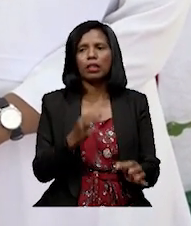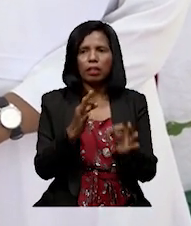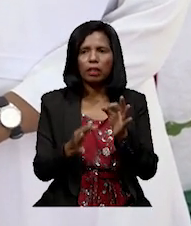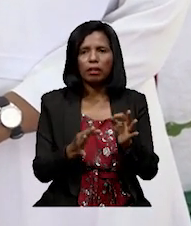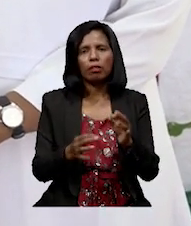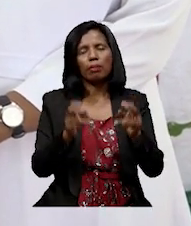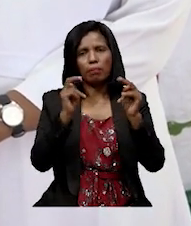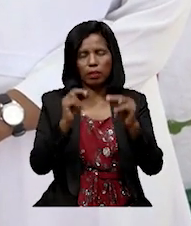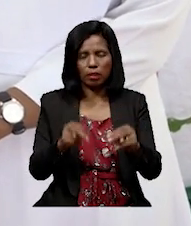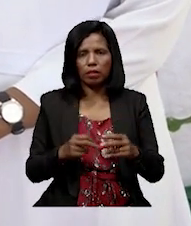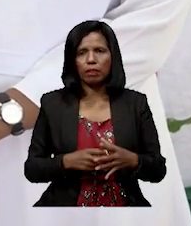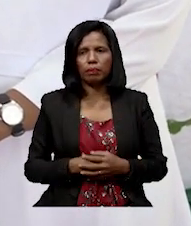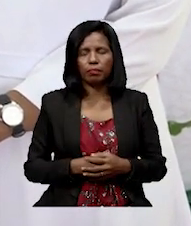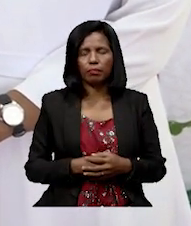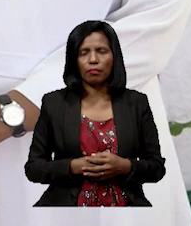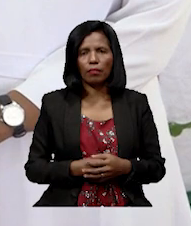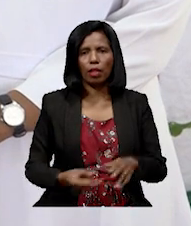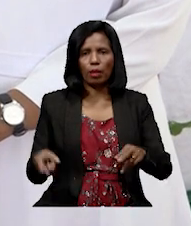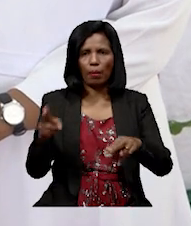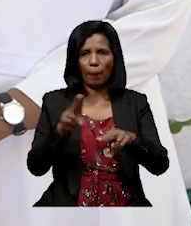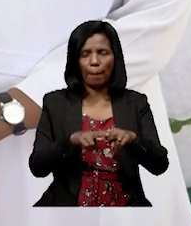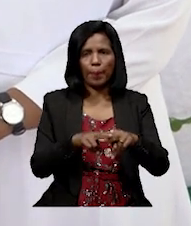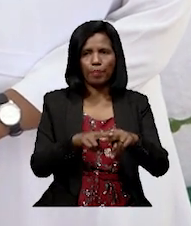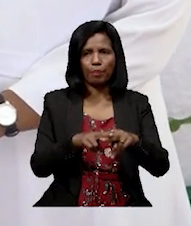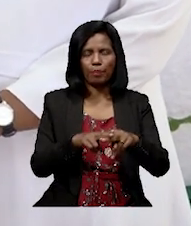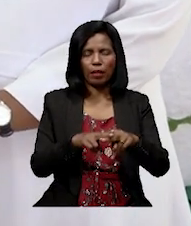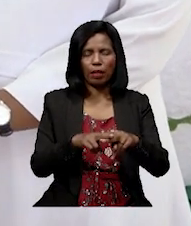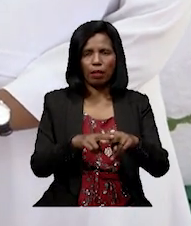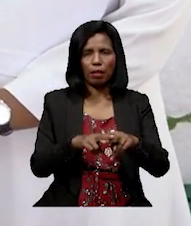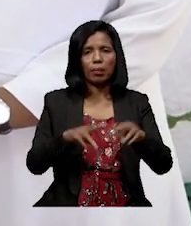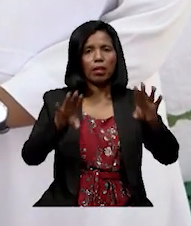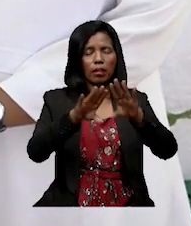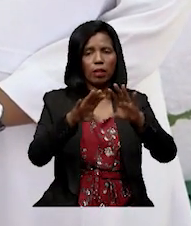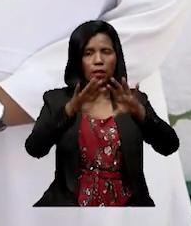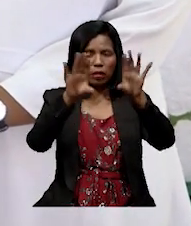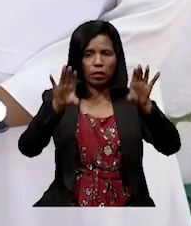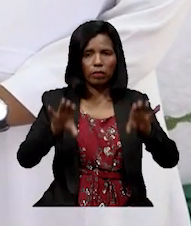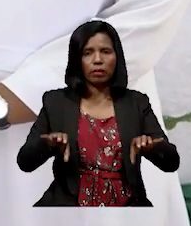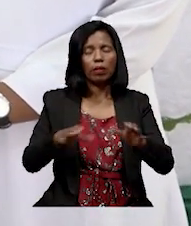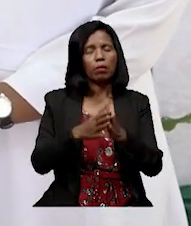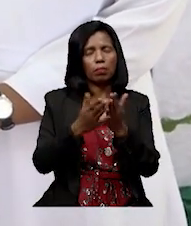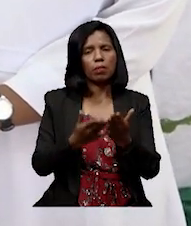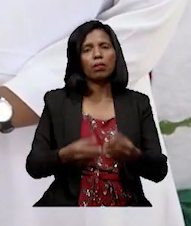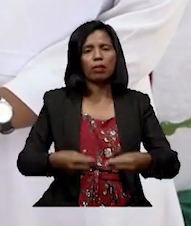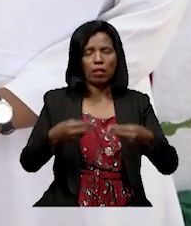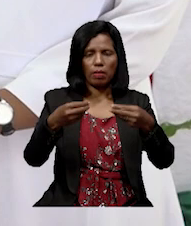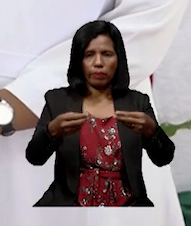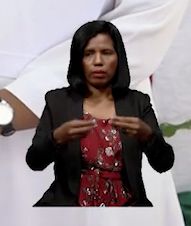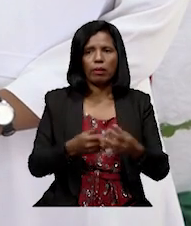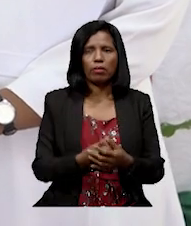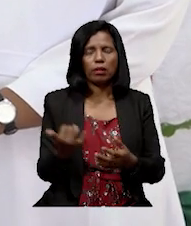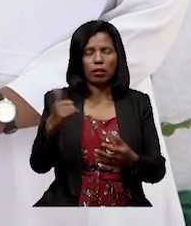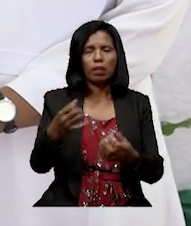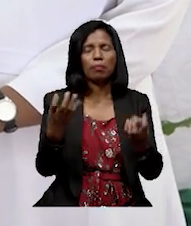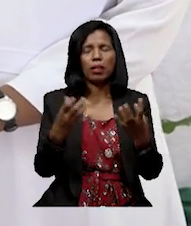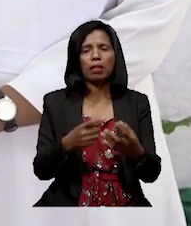persisa aumenta tan kare net sekolah itu aumenta awar sehi probleme de ke sir levan ta kata sir bara kate